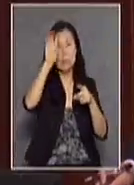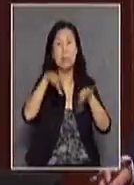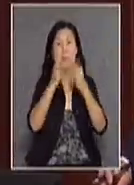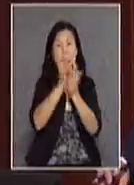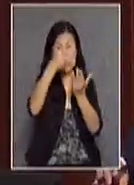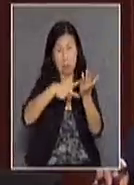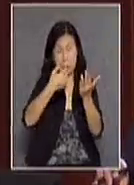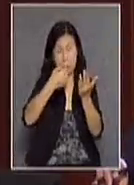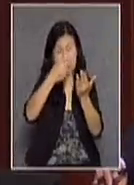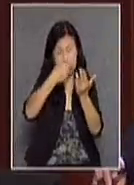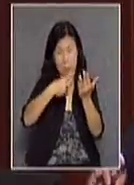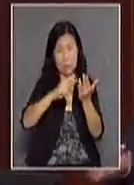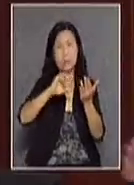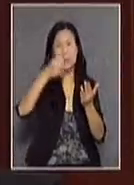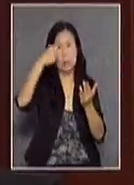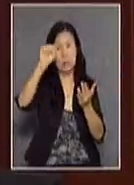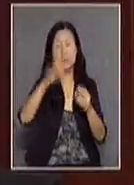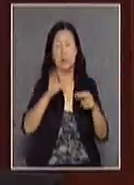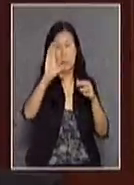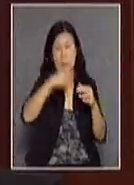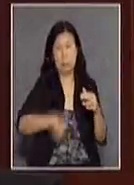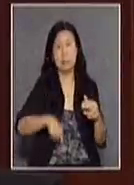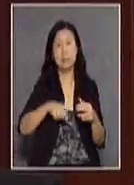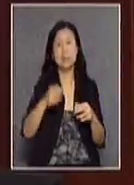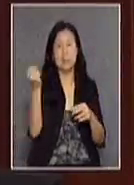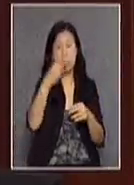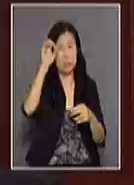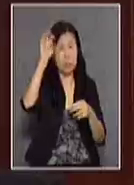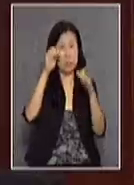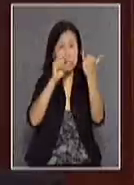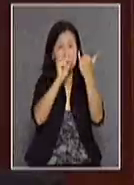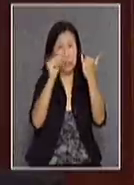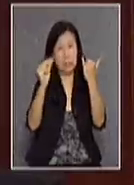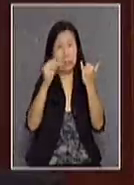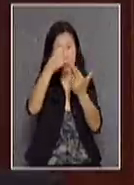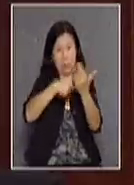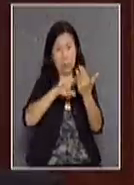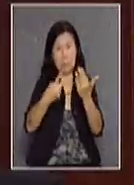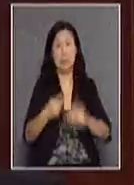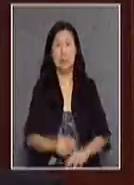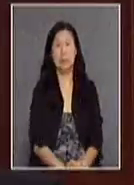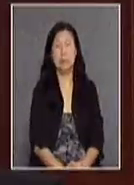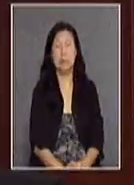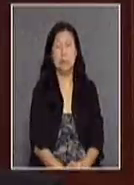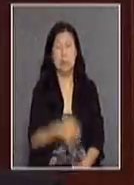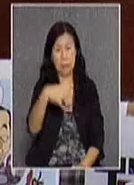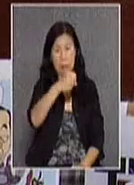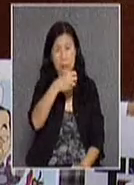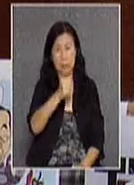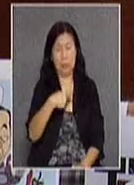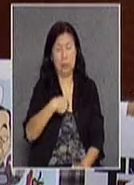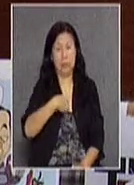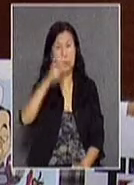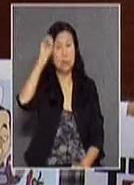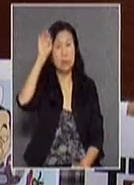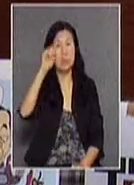修正案被否決。陳志全議員在請你動議第677項修正案。 主席，我動議